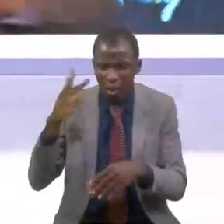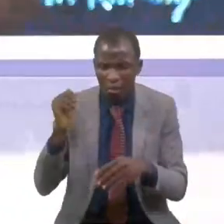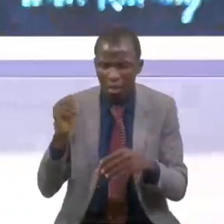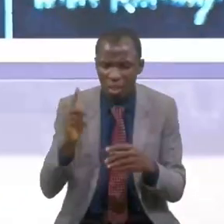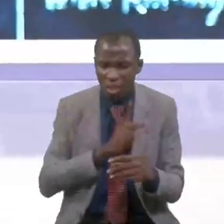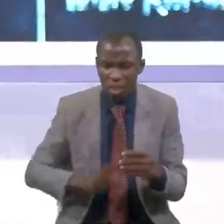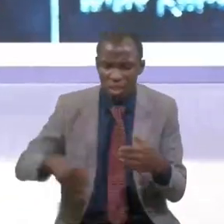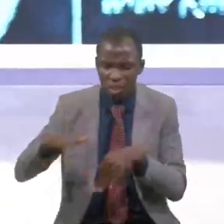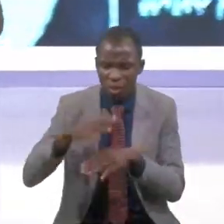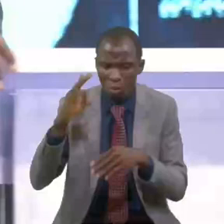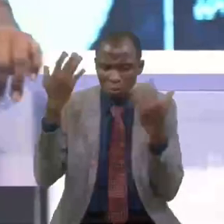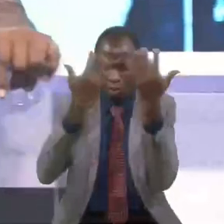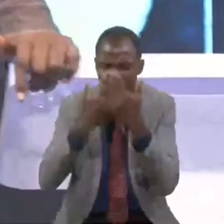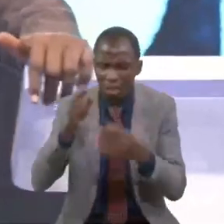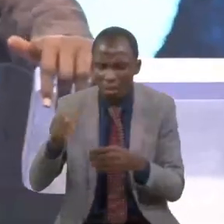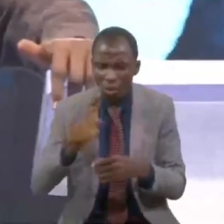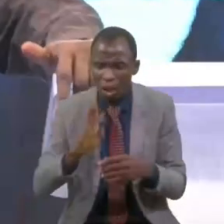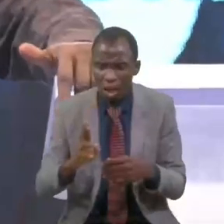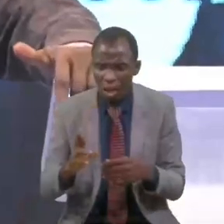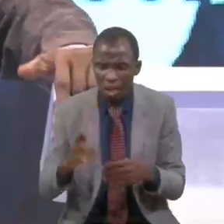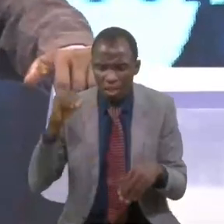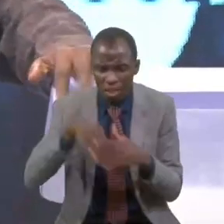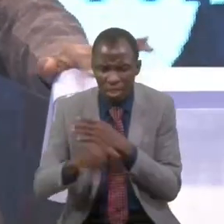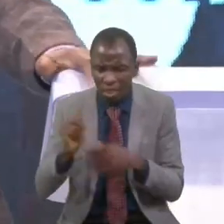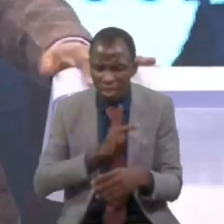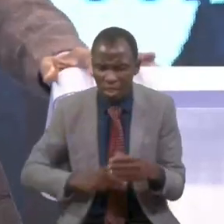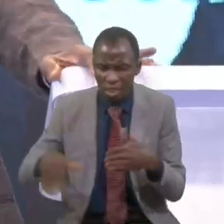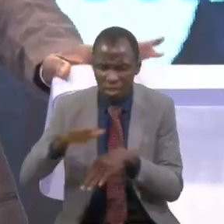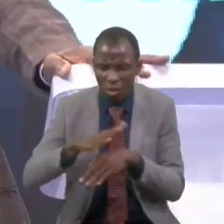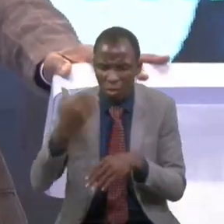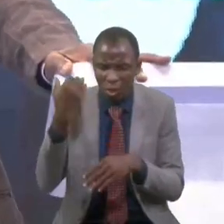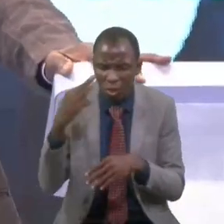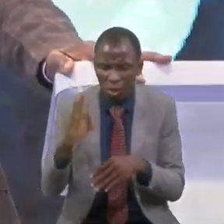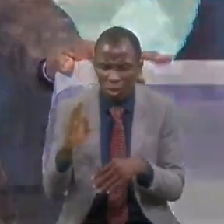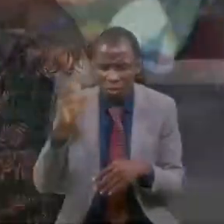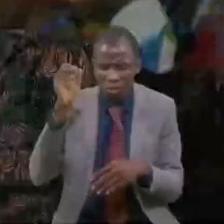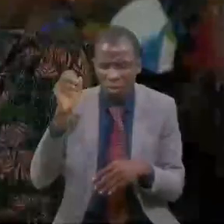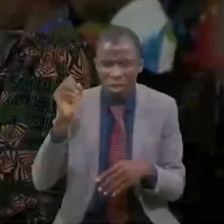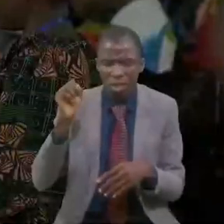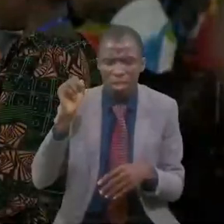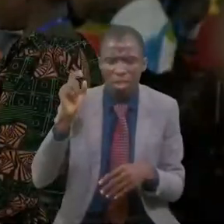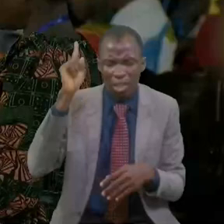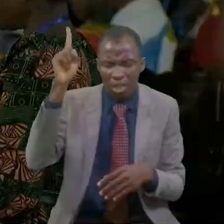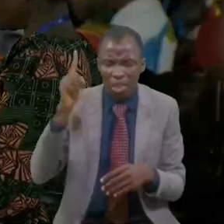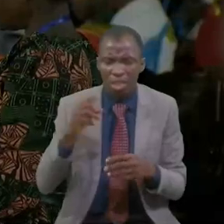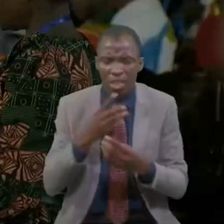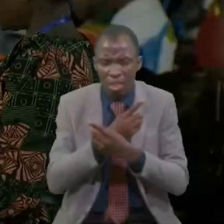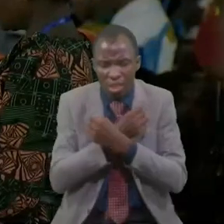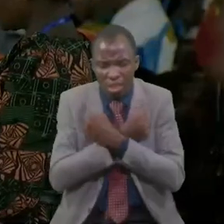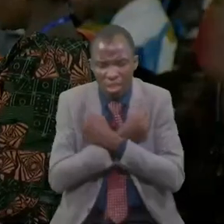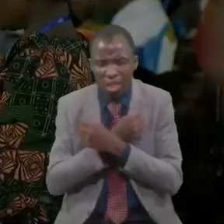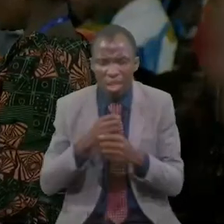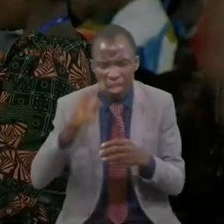ténèbres et maintenant vous êtes dans le royaume du fils de son amour